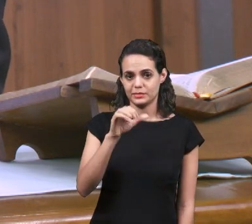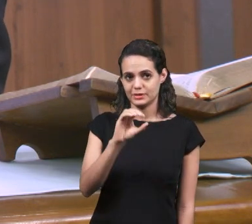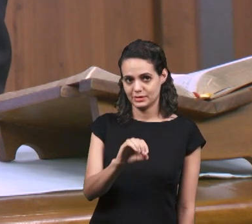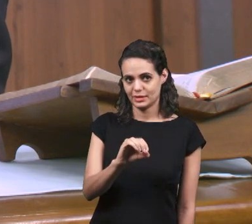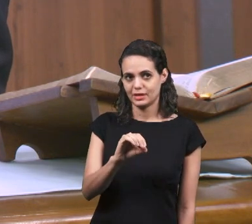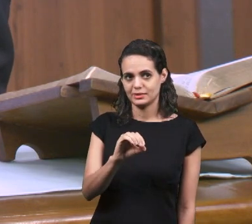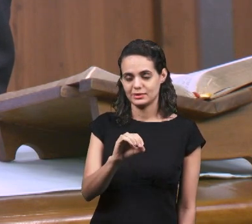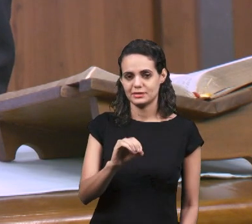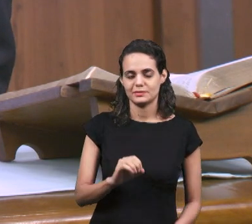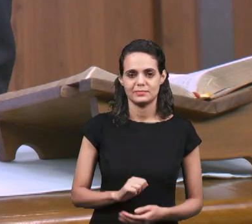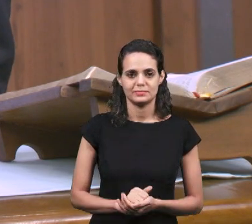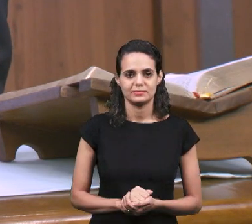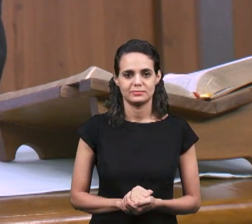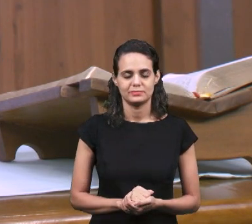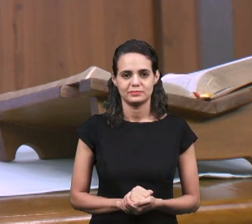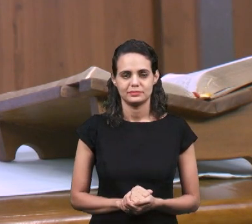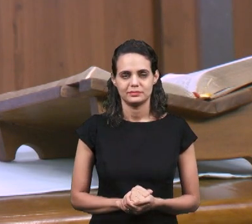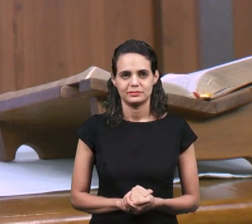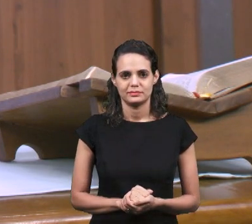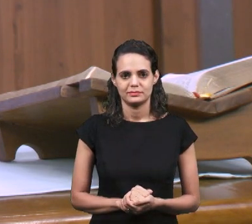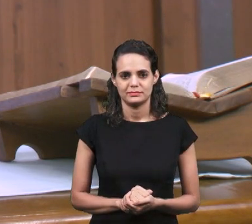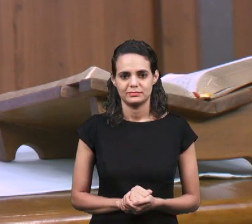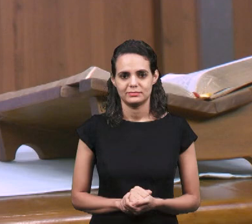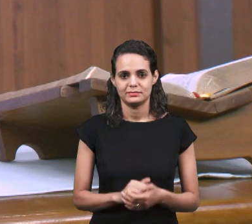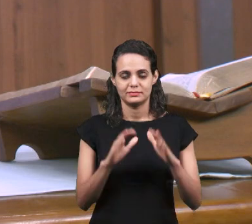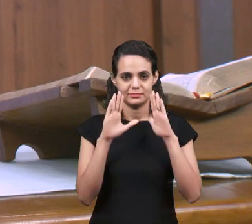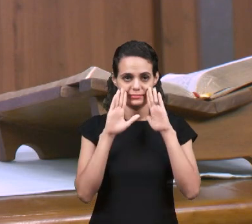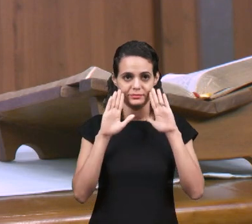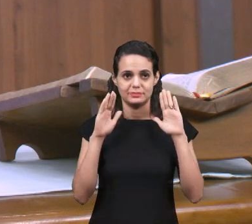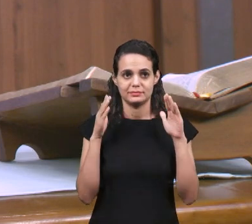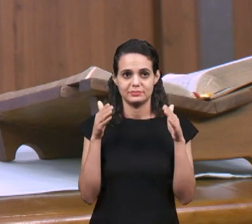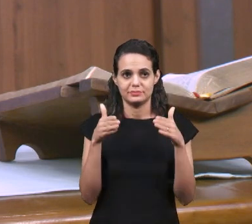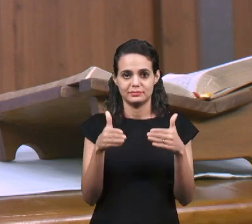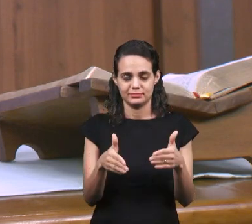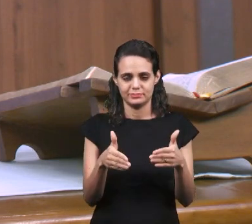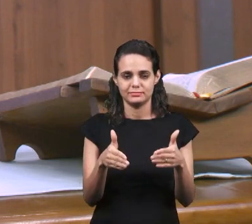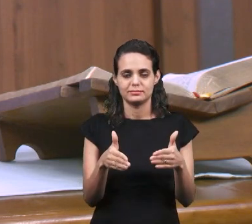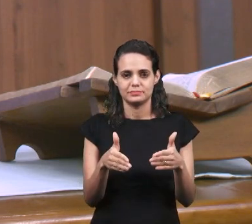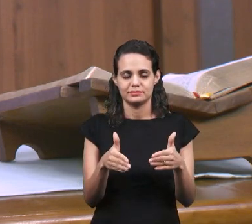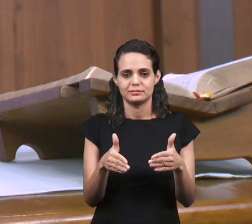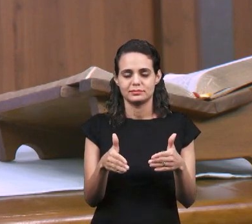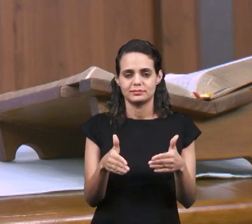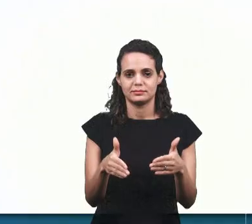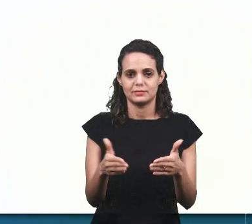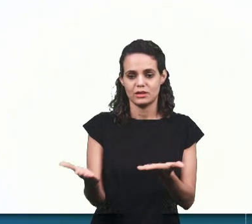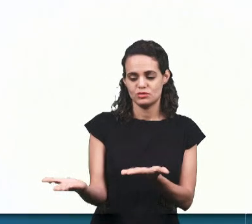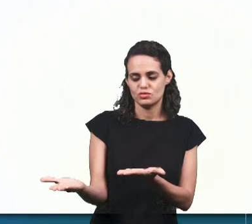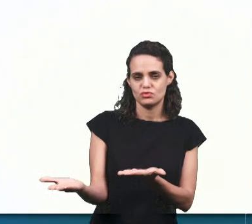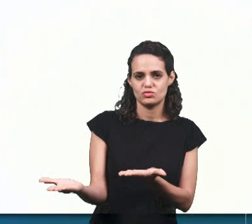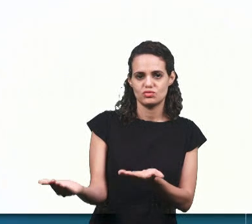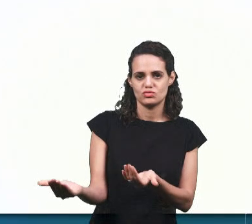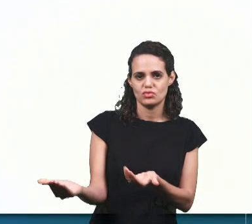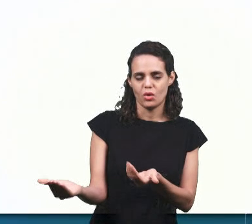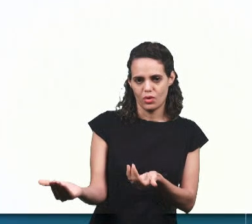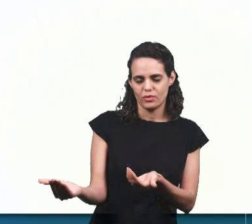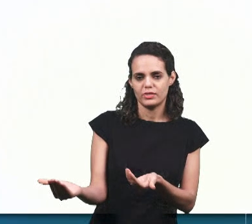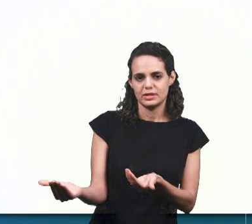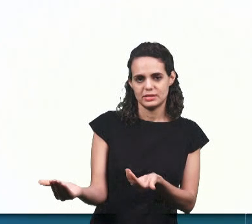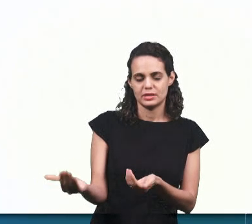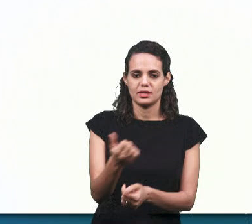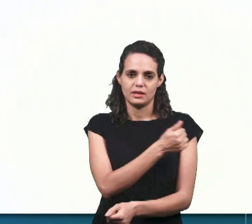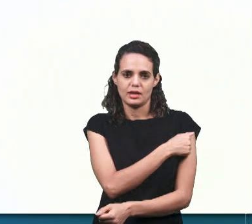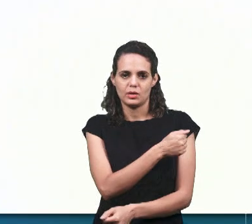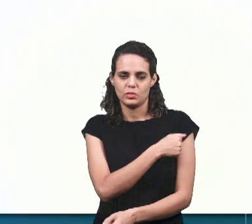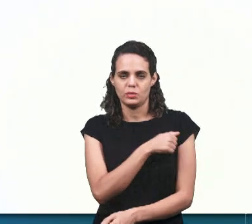la dernière question numéro 10 qui a été adressée aux jeunes et universitaires qui dit